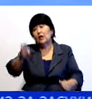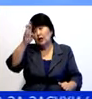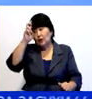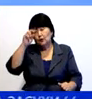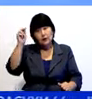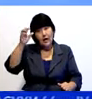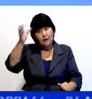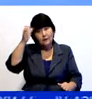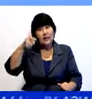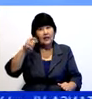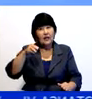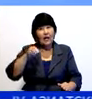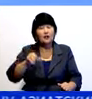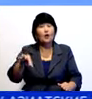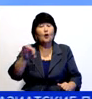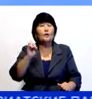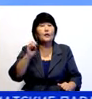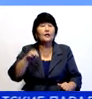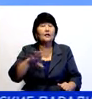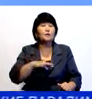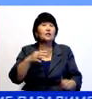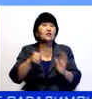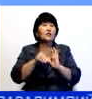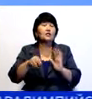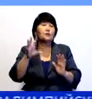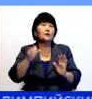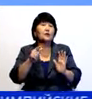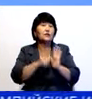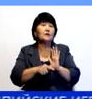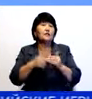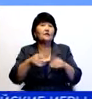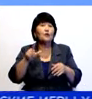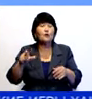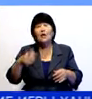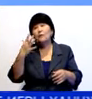государственные образовательные гранты. По области ЕНТ прошли 6570 выпускников.